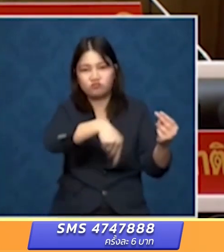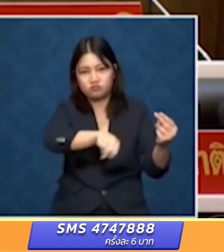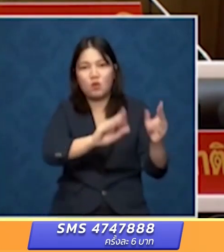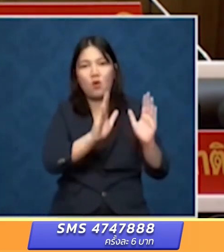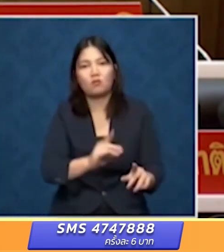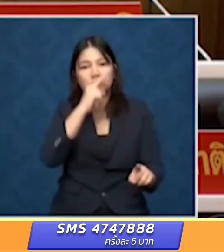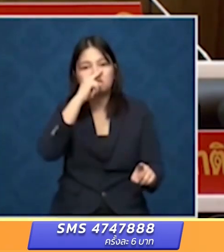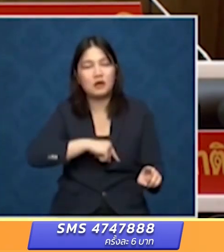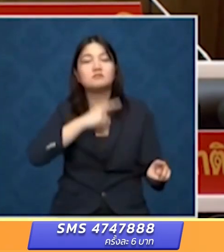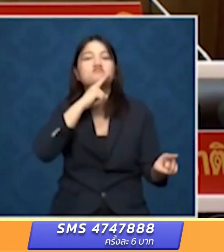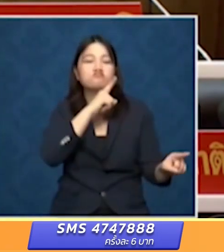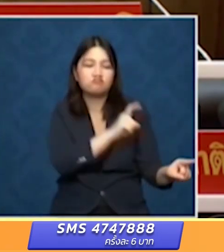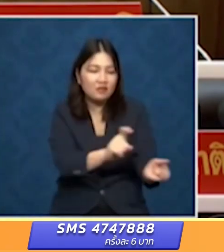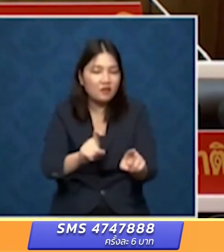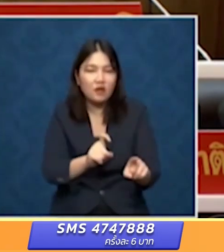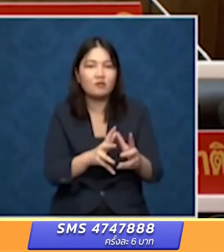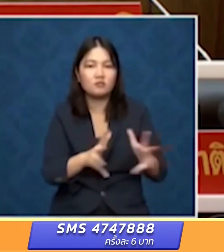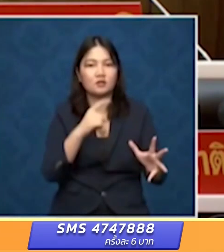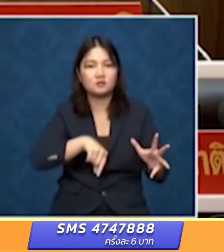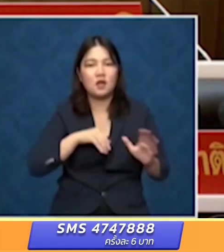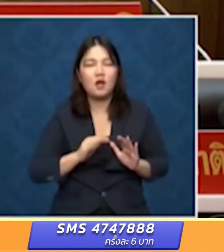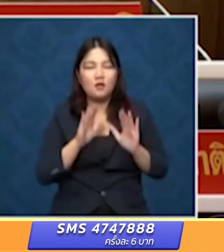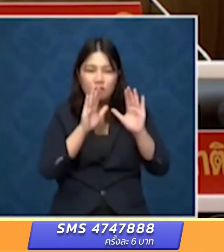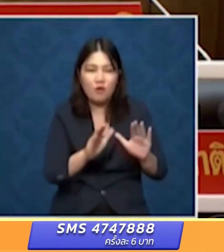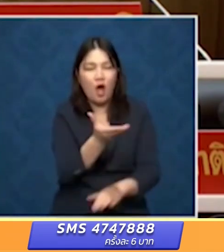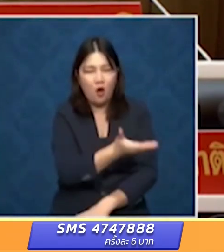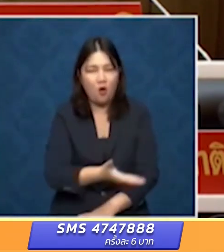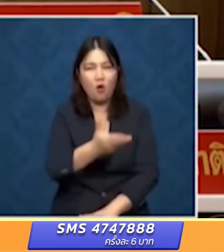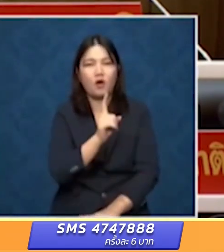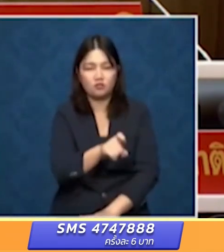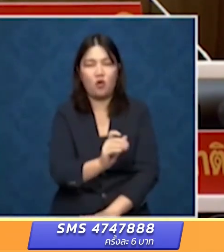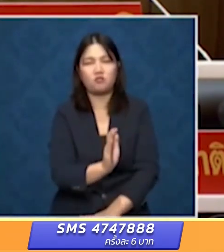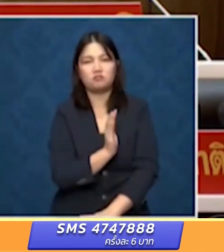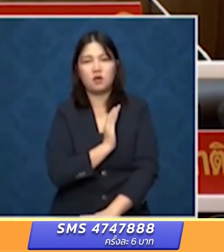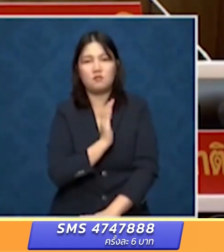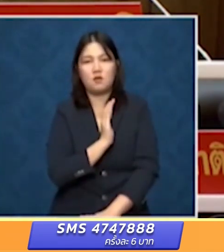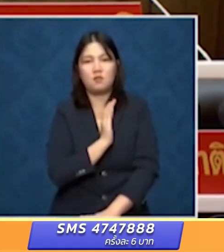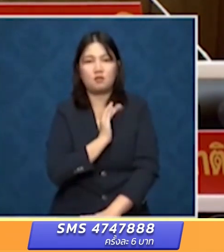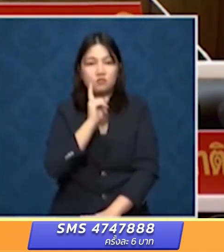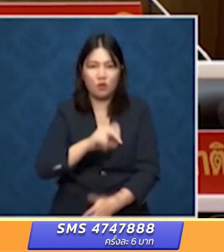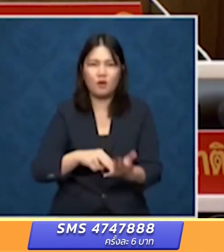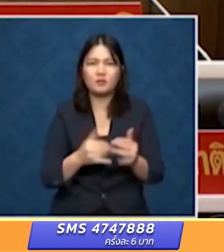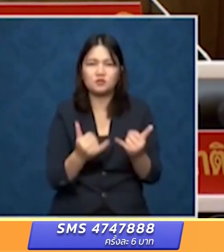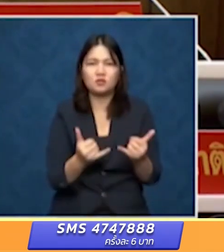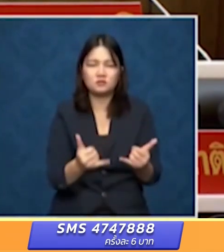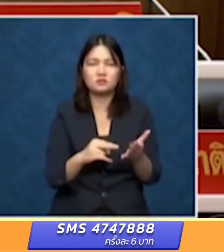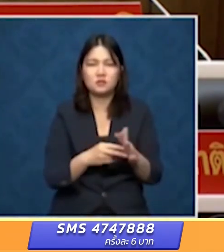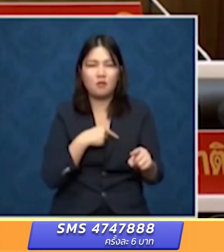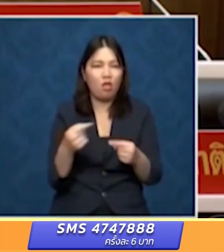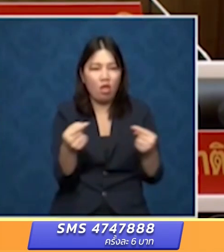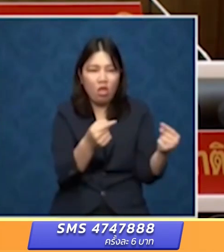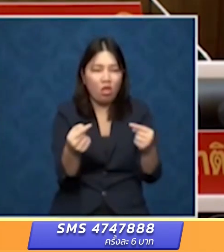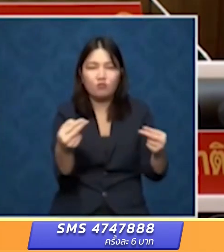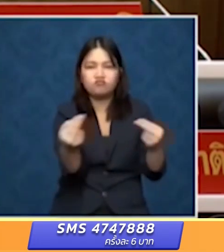ซ้อนมีรากเหง้าทางประวัติศาสตร์ที่ยาวนานเรียกร้องให้ไทยช่วยเหลือคนไทยที่ถูกจับด้วยเป็นตัวประกันอยู่หลายคนนะคะและ